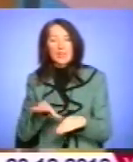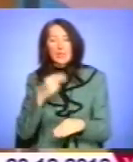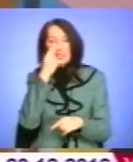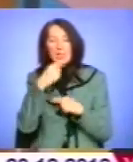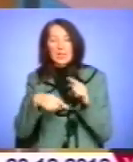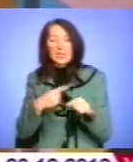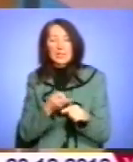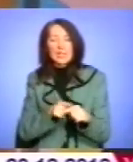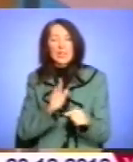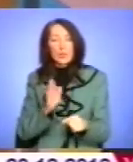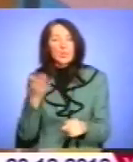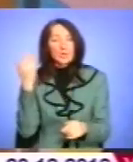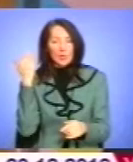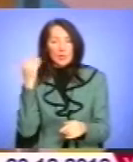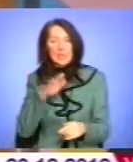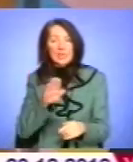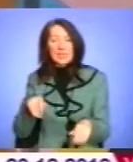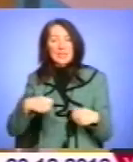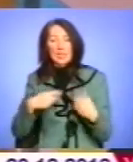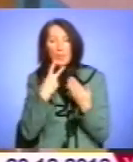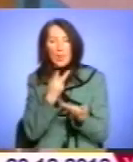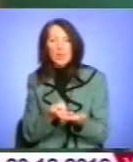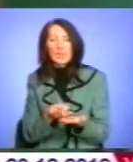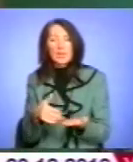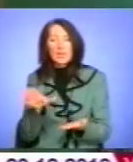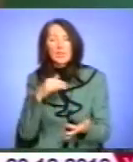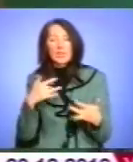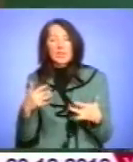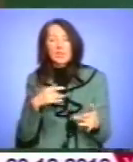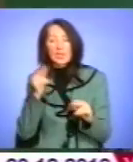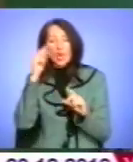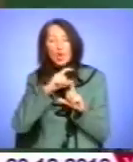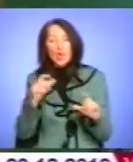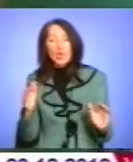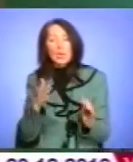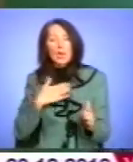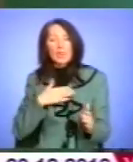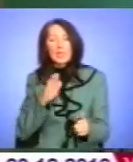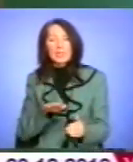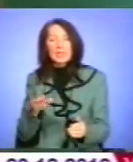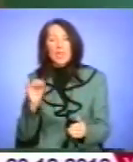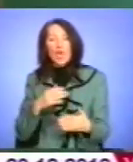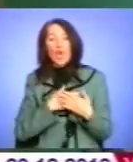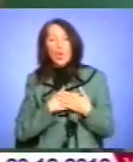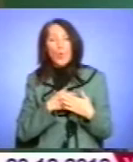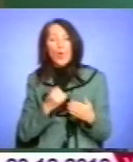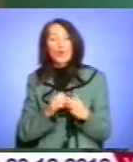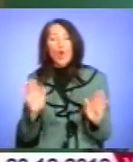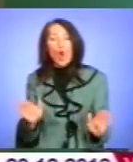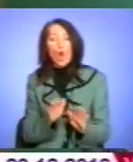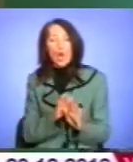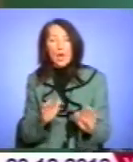були колись, вони діти стараються показати їх всі на сцені. Школа плекає у наших дітей і любов до колядки,